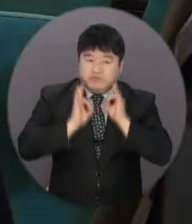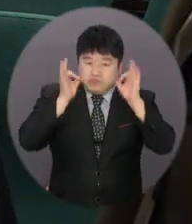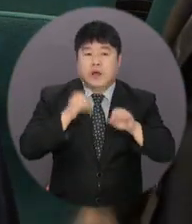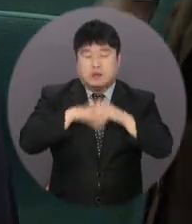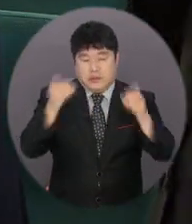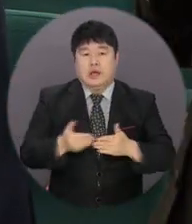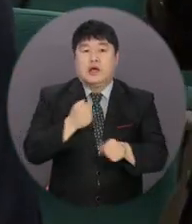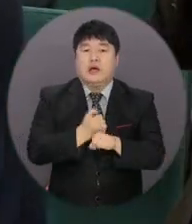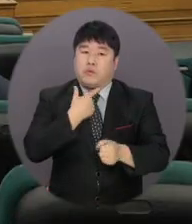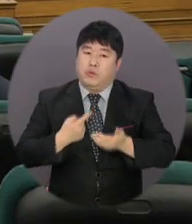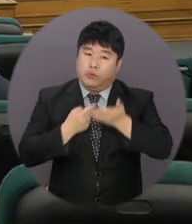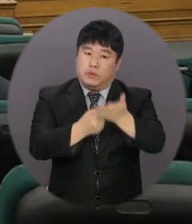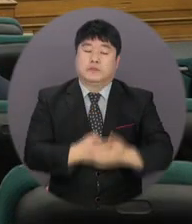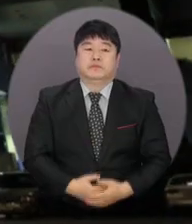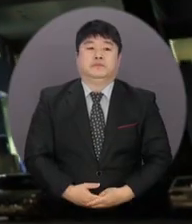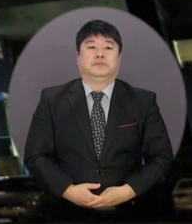다하라고 요구했습니다.